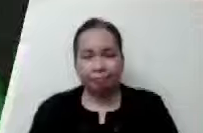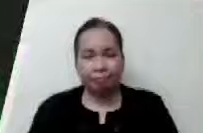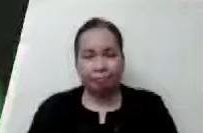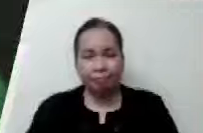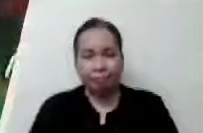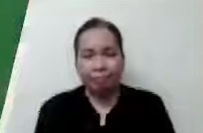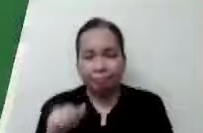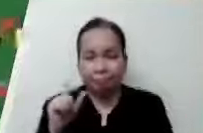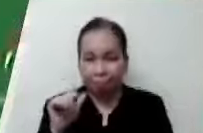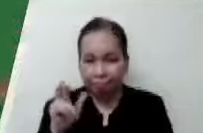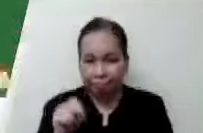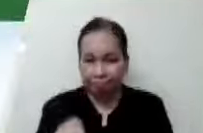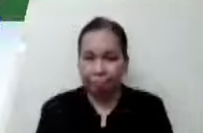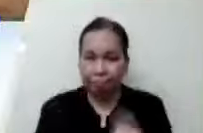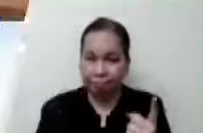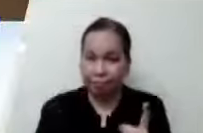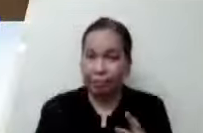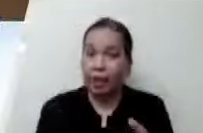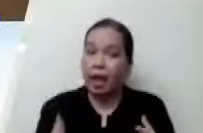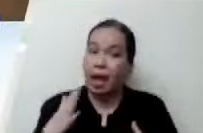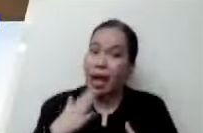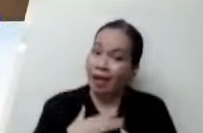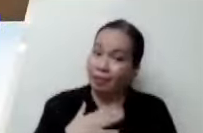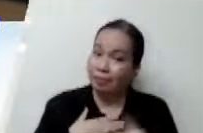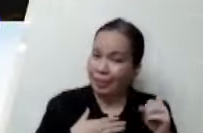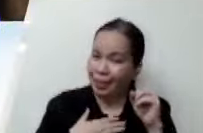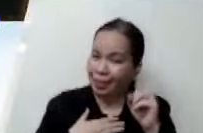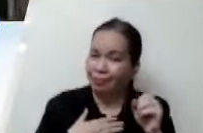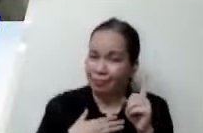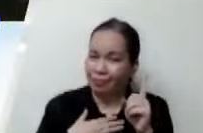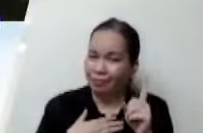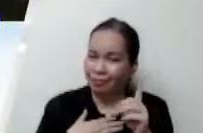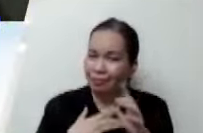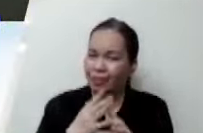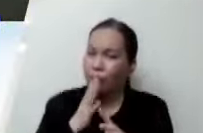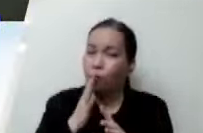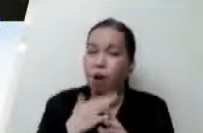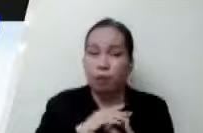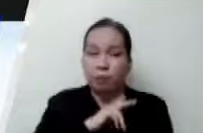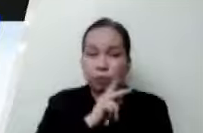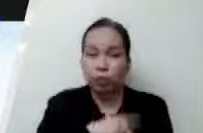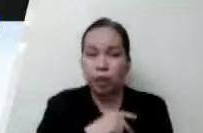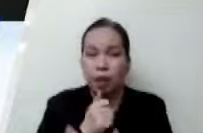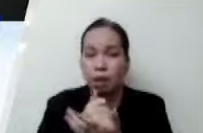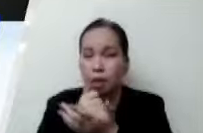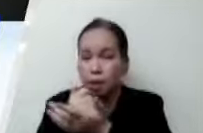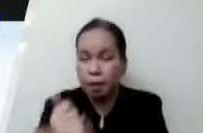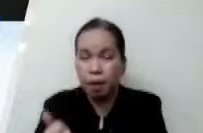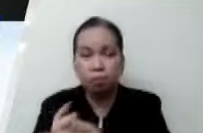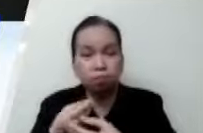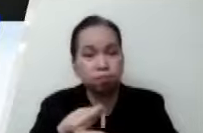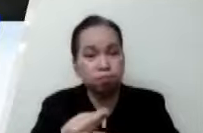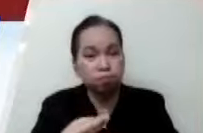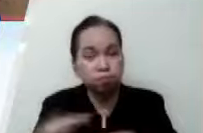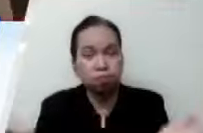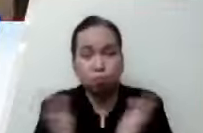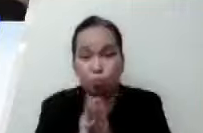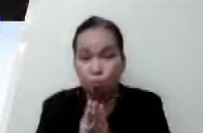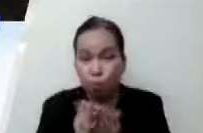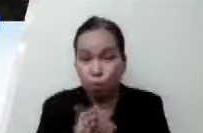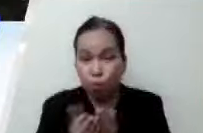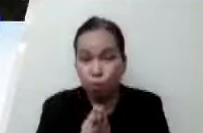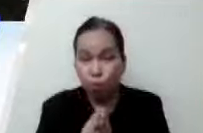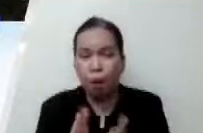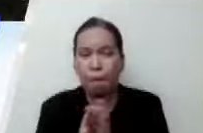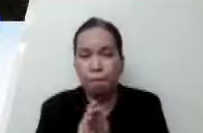Happy ang mommy heart ni Marian Rivera dahil personal siyang tumulong sa pamamahagi ng ilang libro sa Booknook Project ng